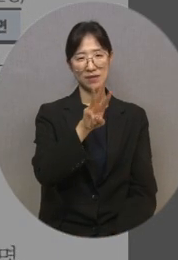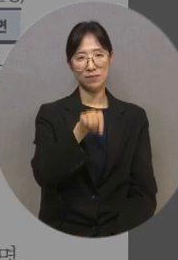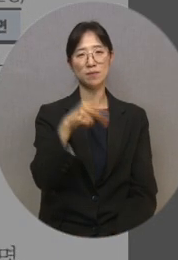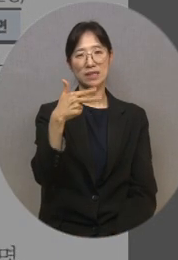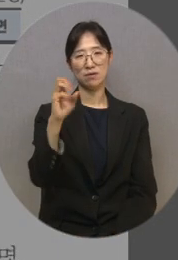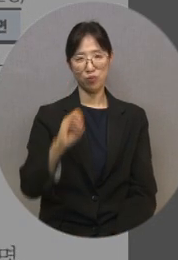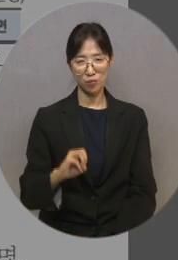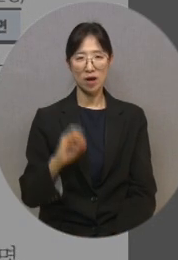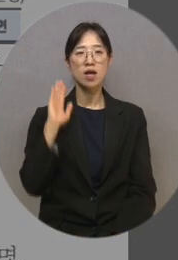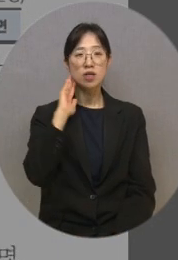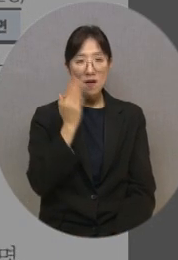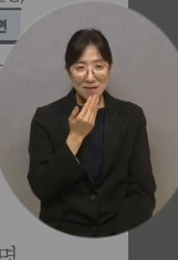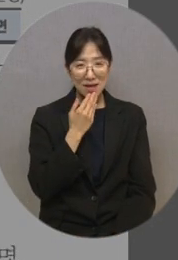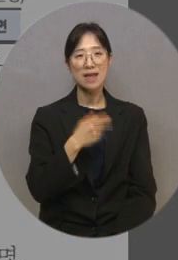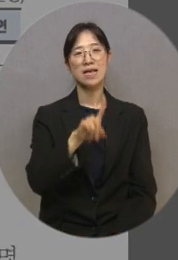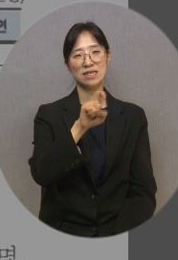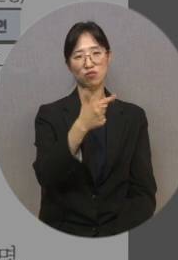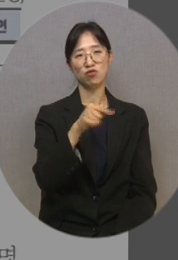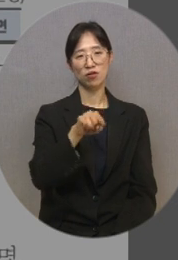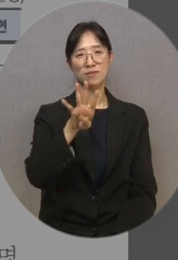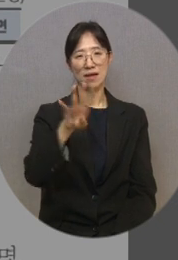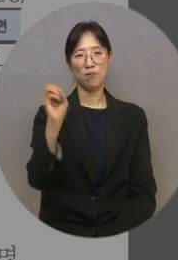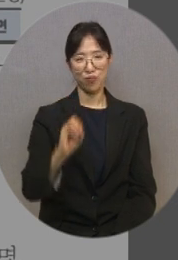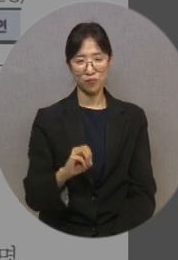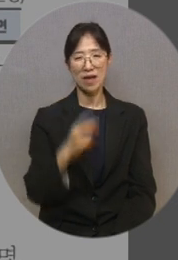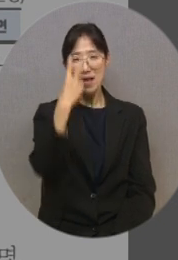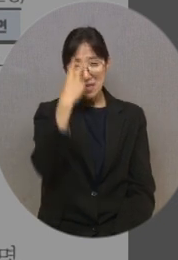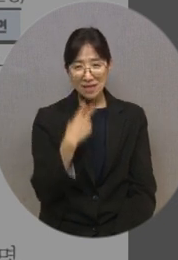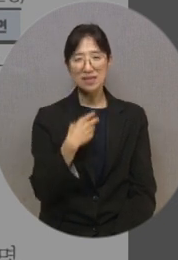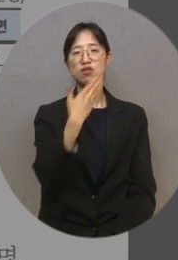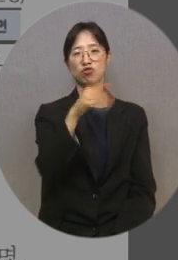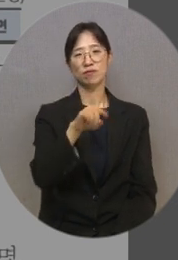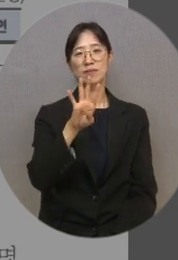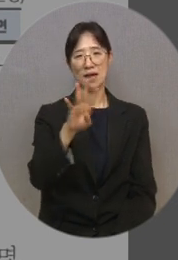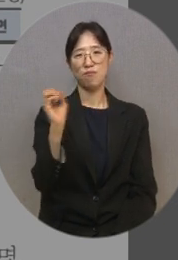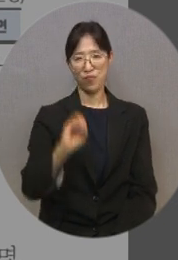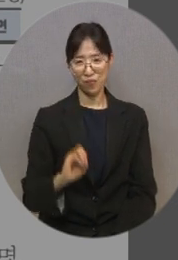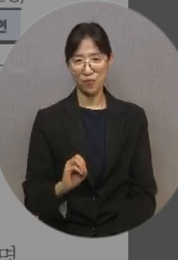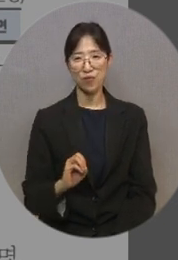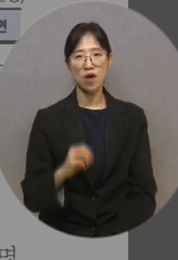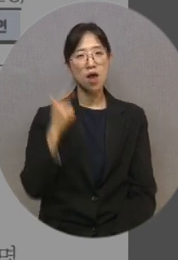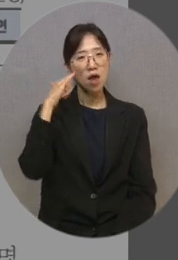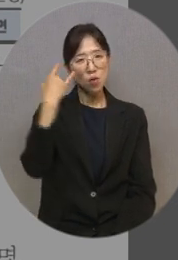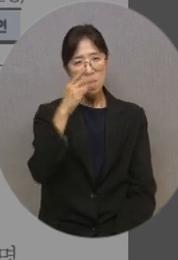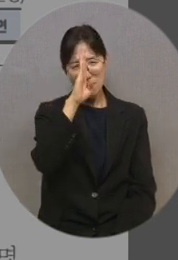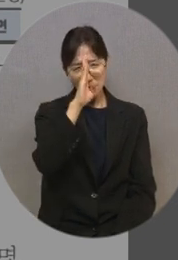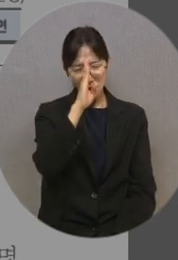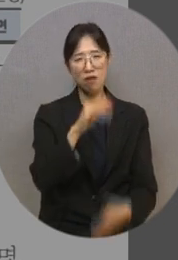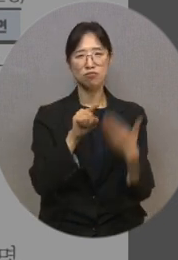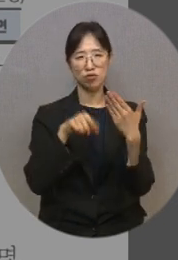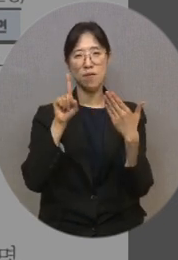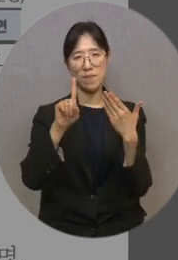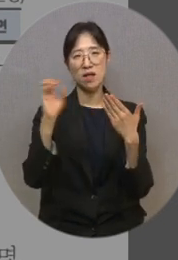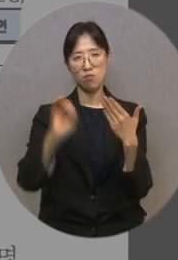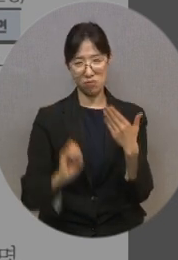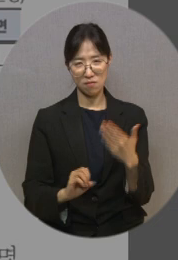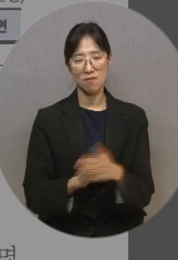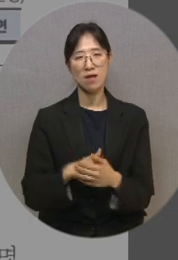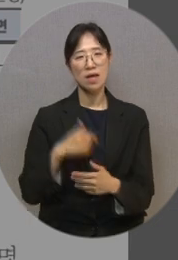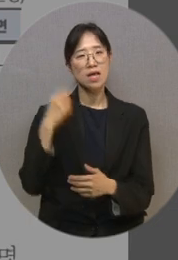43.7% 청각장애 16.4% 시각 장의 99.4% 뇌병변 장의